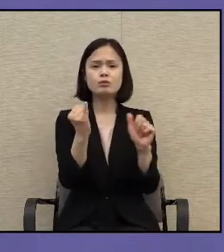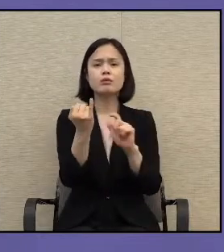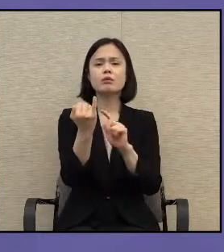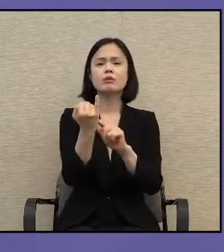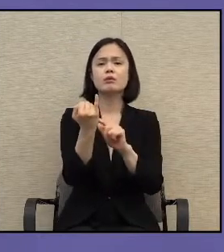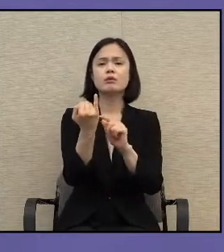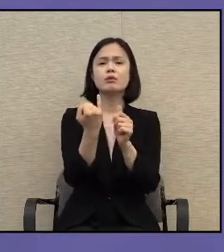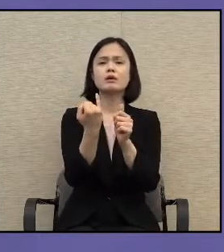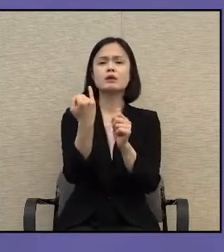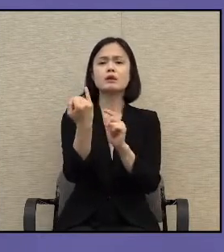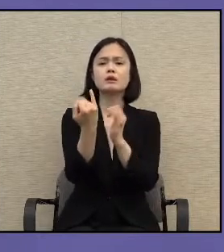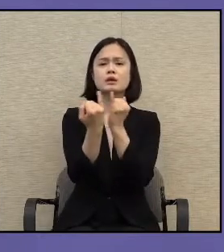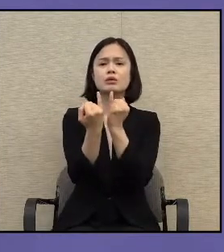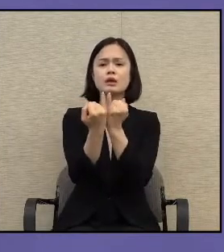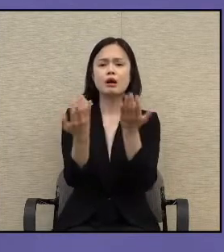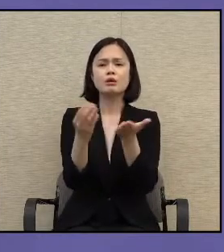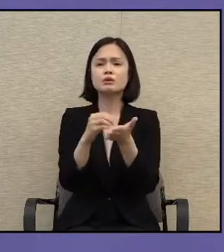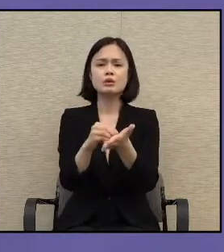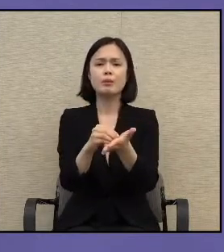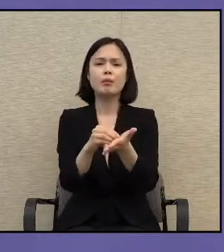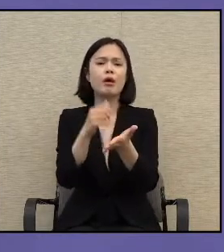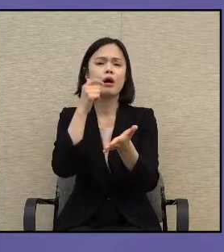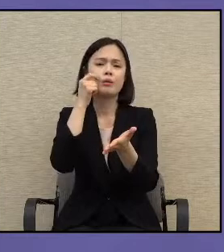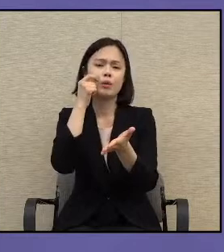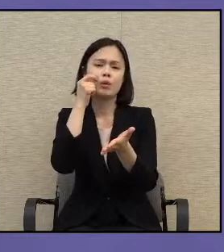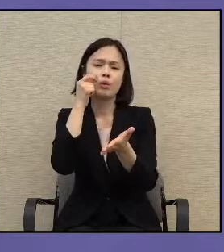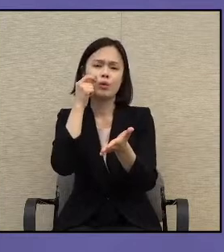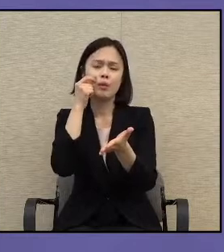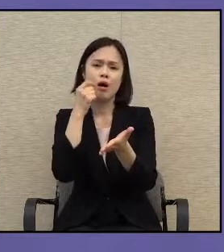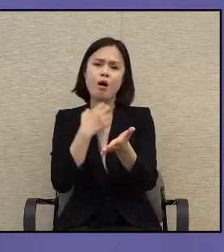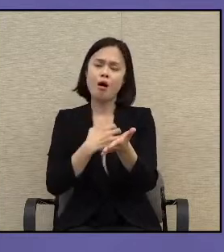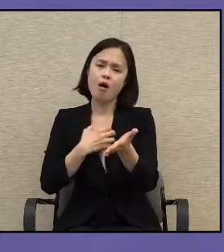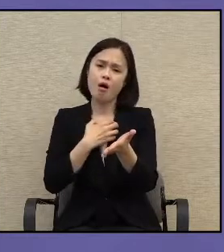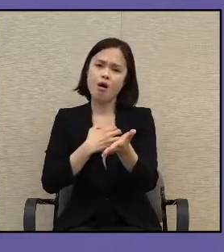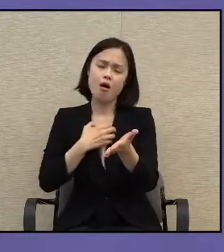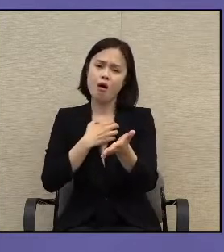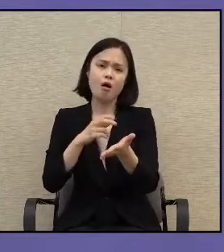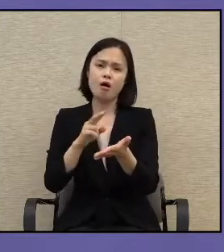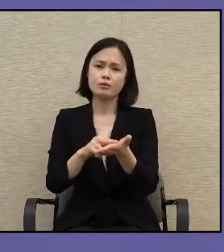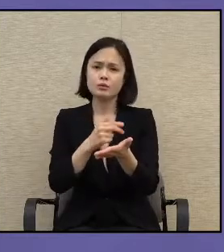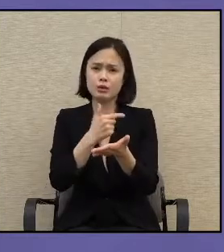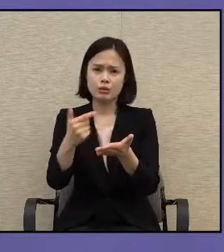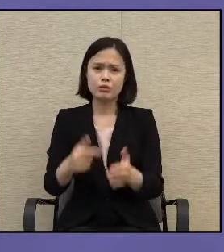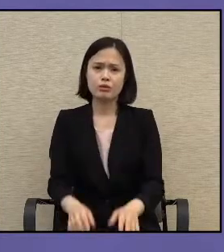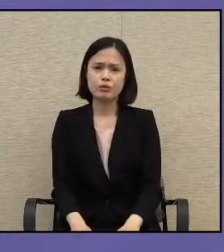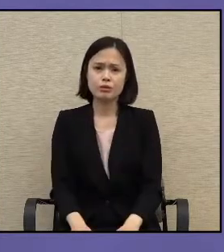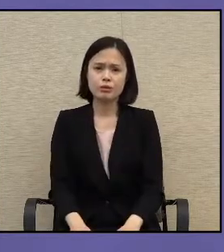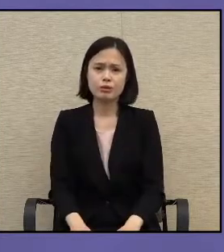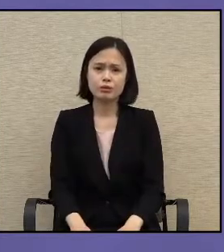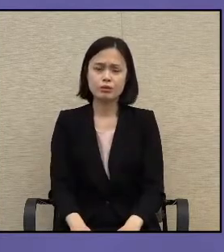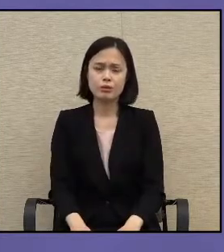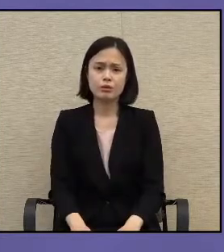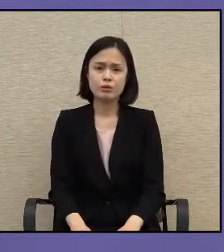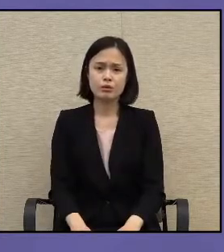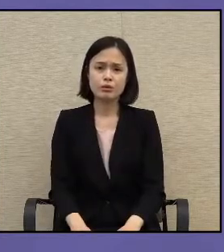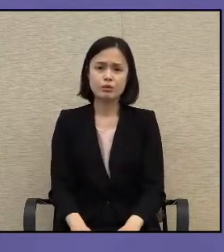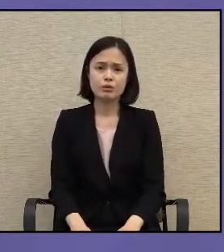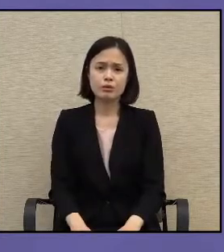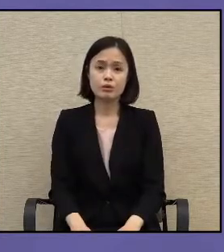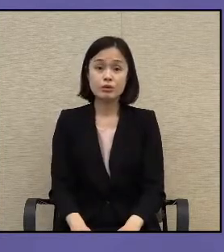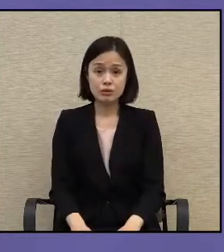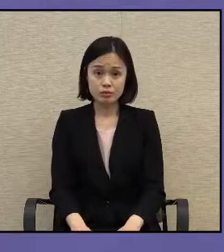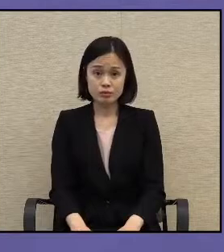이재율 교수님도 이렇게 언급을 하셨던 이제 드리캠의 이런 어떤 사회 통합과 비추어서 사회 결속, 저는 그렇게